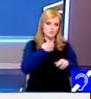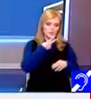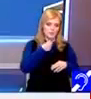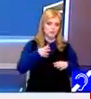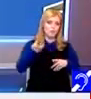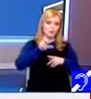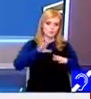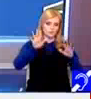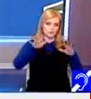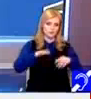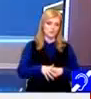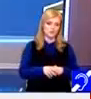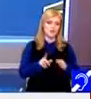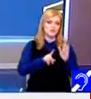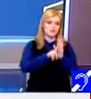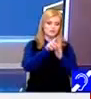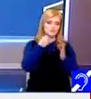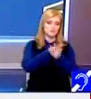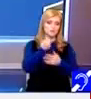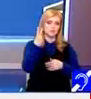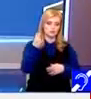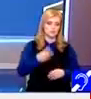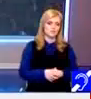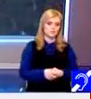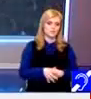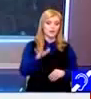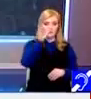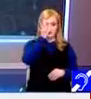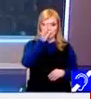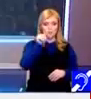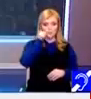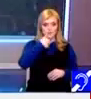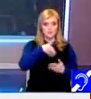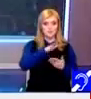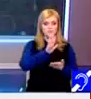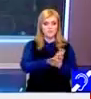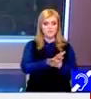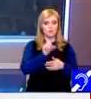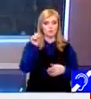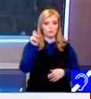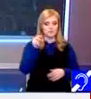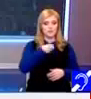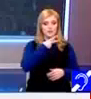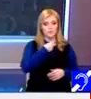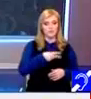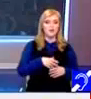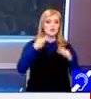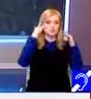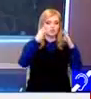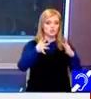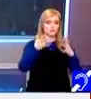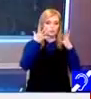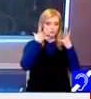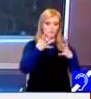însă generoase și vor urca până la 12 grade Celsius. La Chișinău, mâine se vor înregistra 11 grade la prânz, iar cerul va fi mai